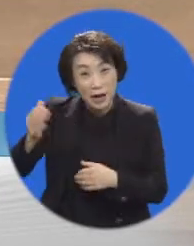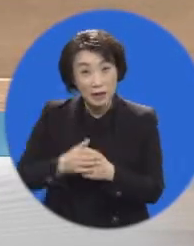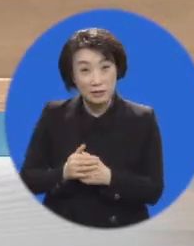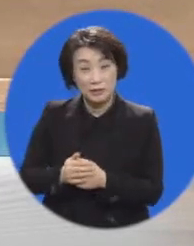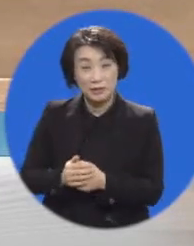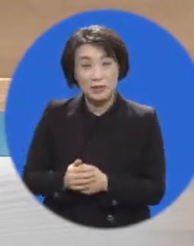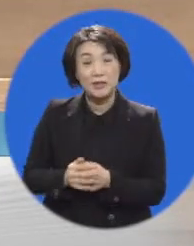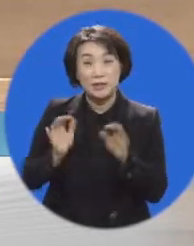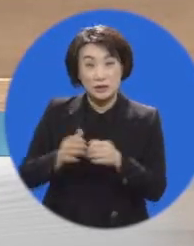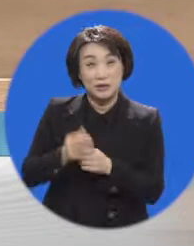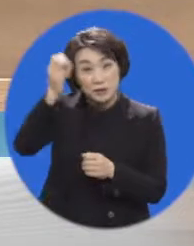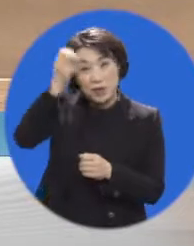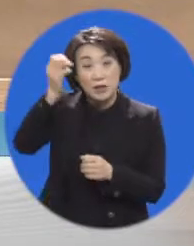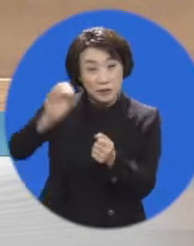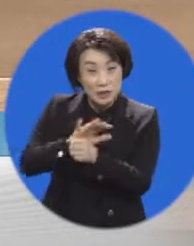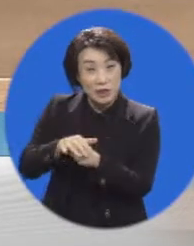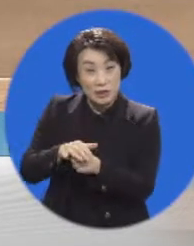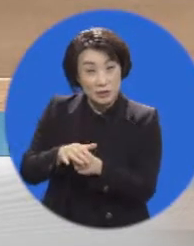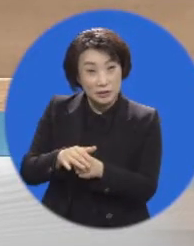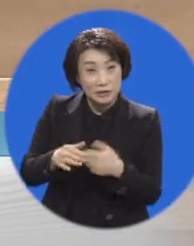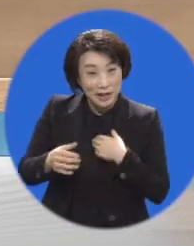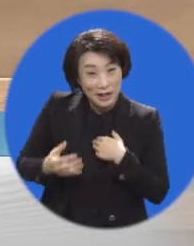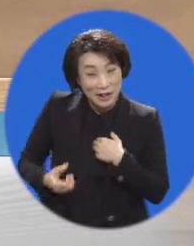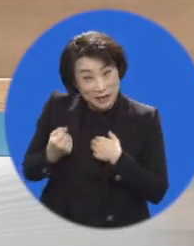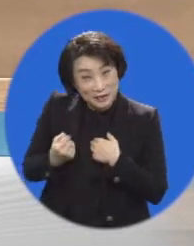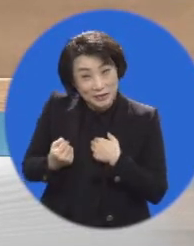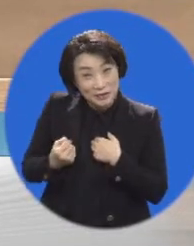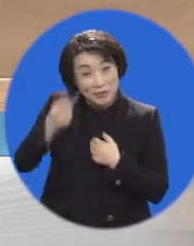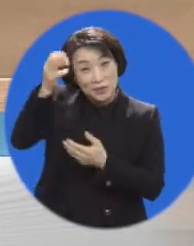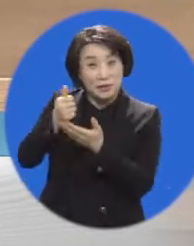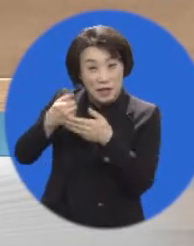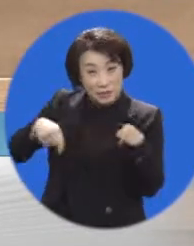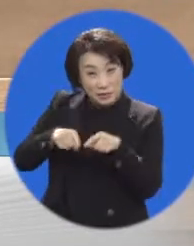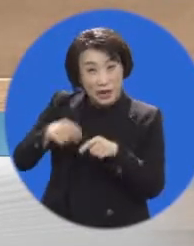그런 위대한 영적인 사랑이 내 안에 성령으로